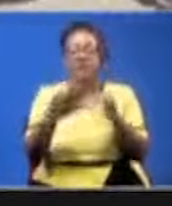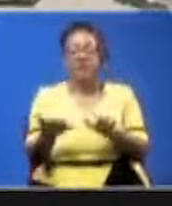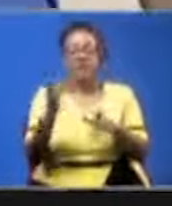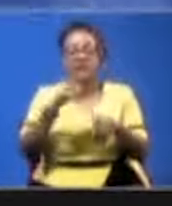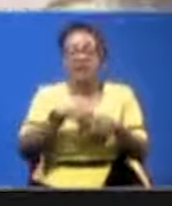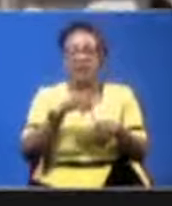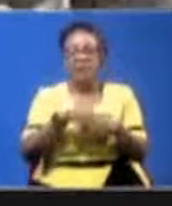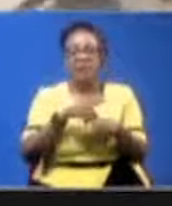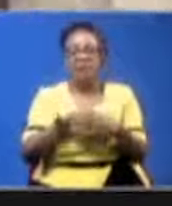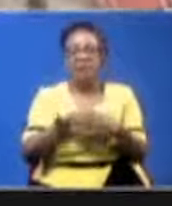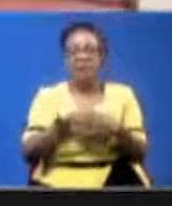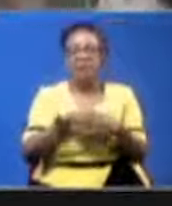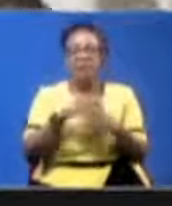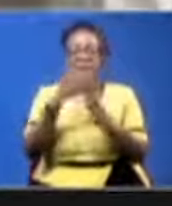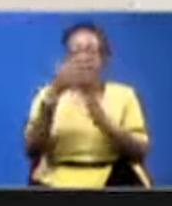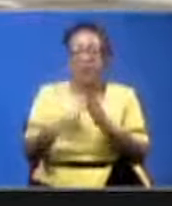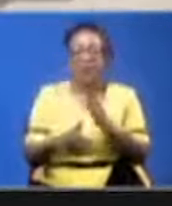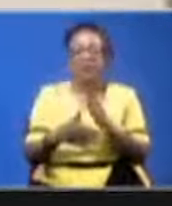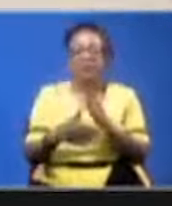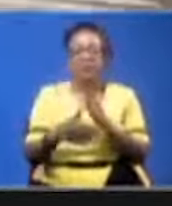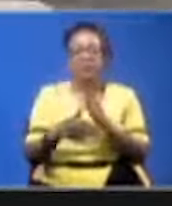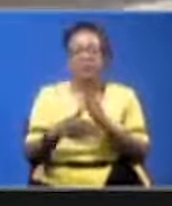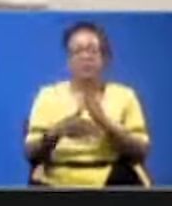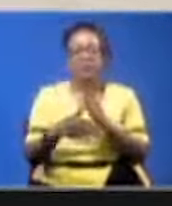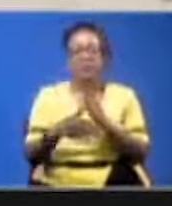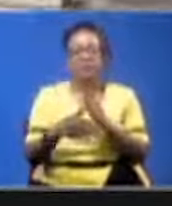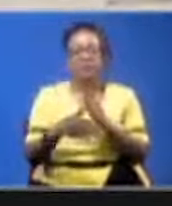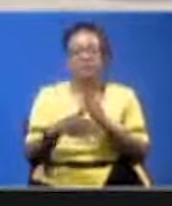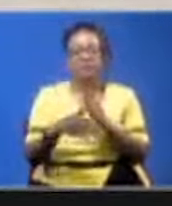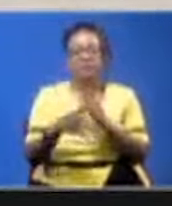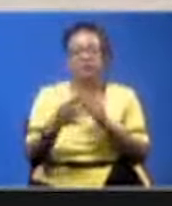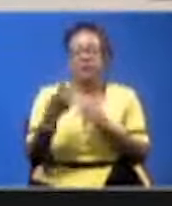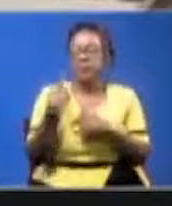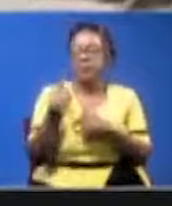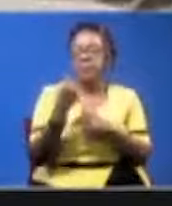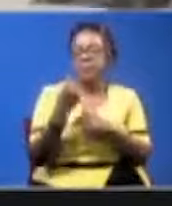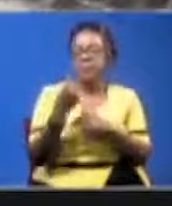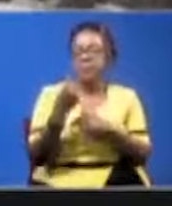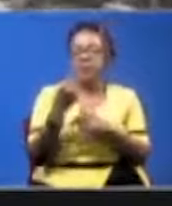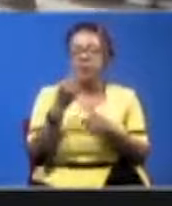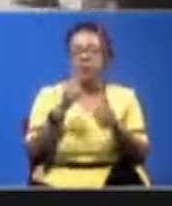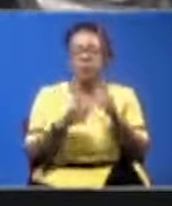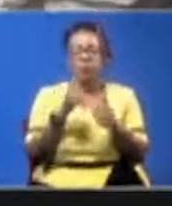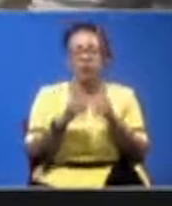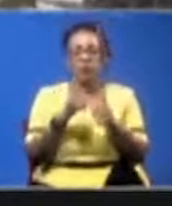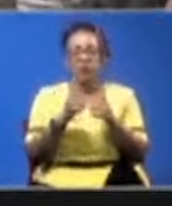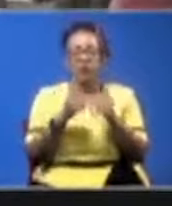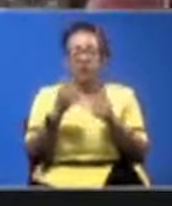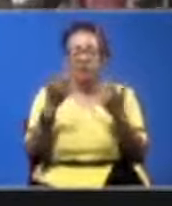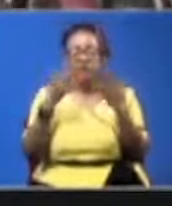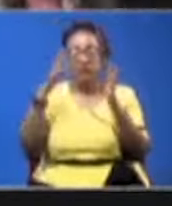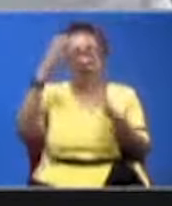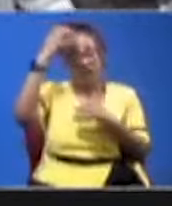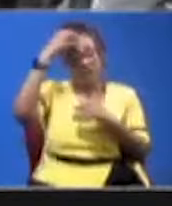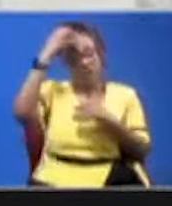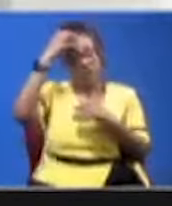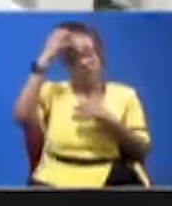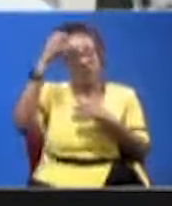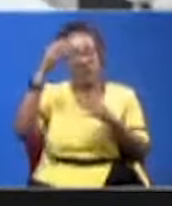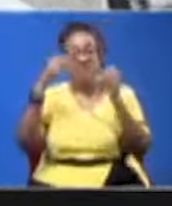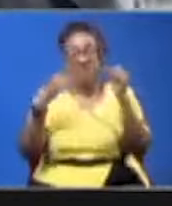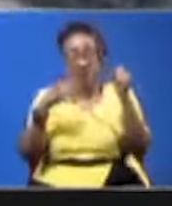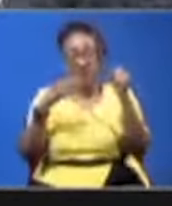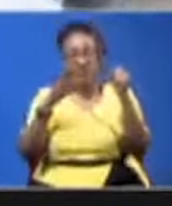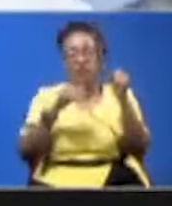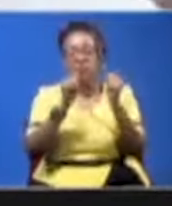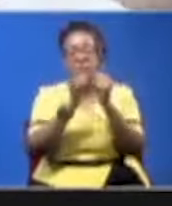wanapofika mwisho wa mbio hizo. Katika mbio za hivi punde za tamasha la kitamaduni la Lamu, waendeshaji watano kati